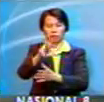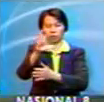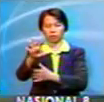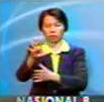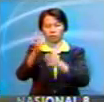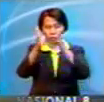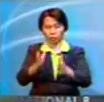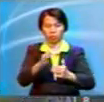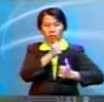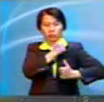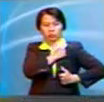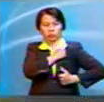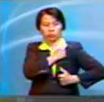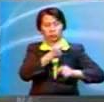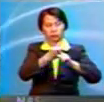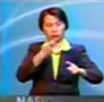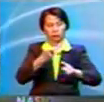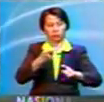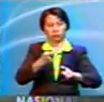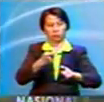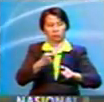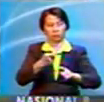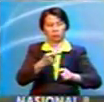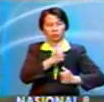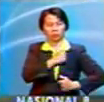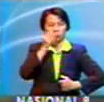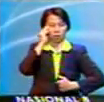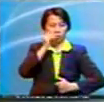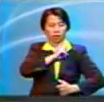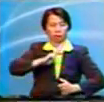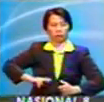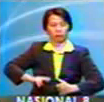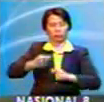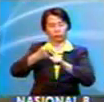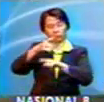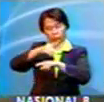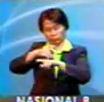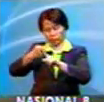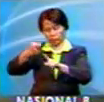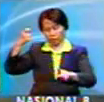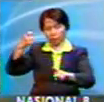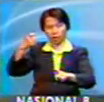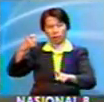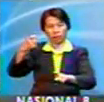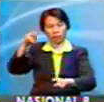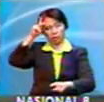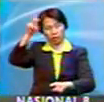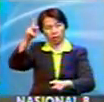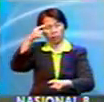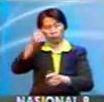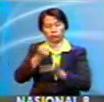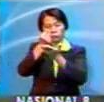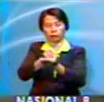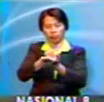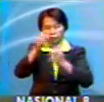anggota tentera dari 18 Regimen Askar Melayu Diraja yang berpekalan di Seberang Takeh untuk